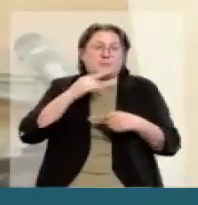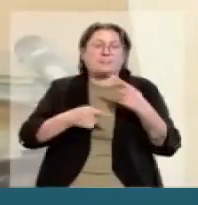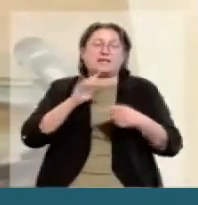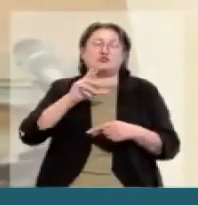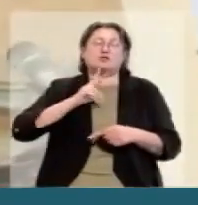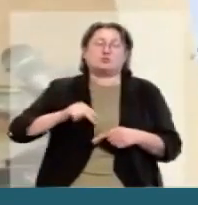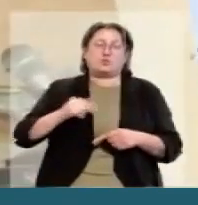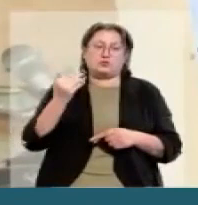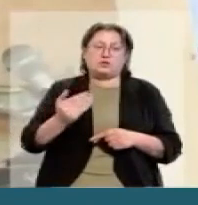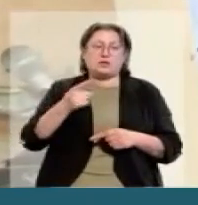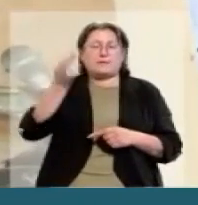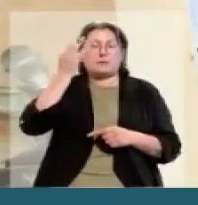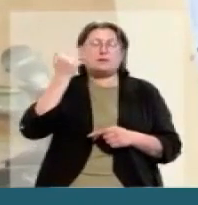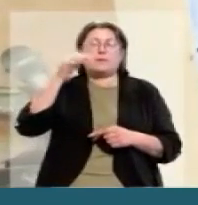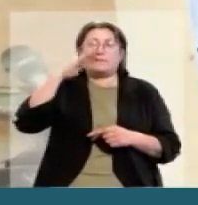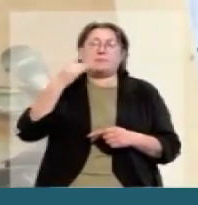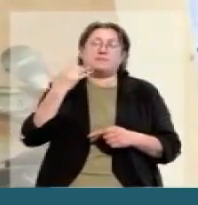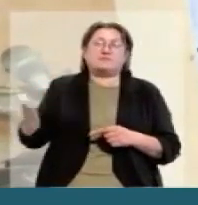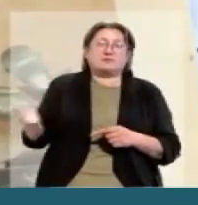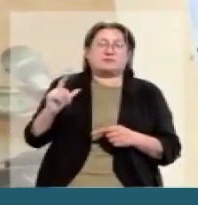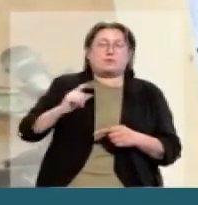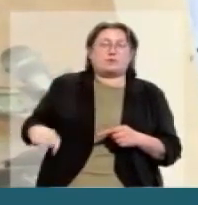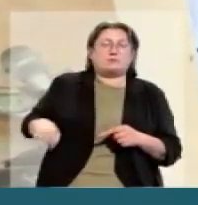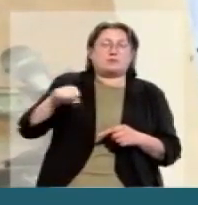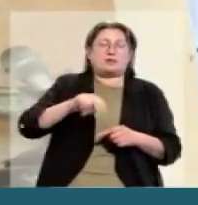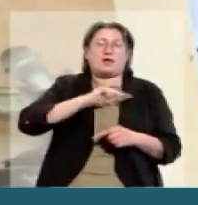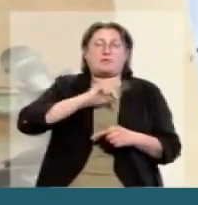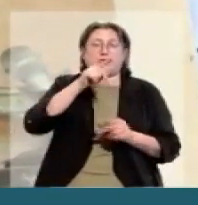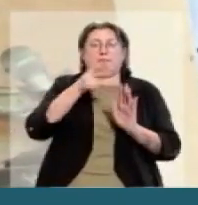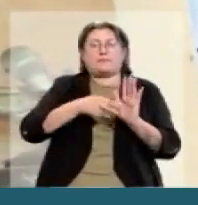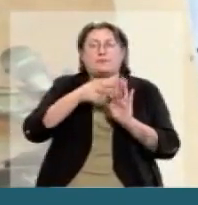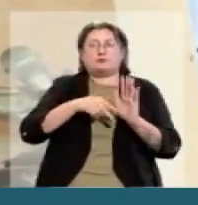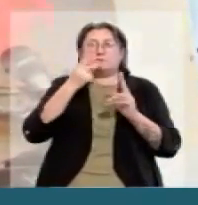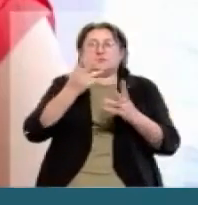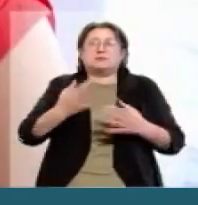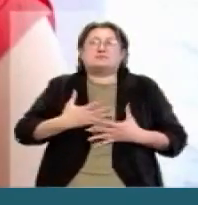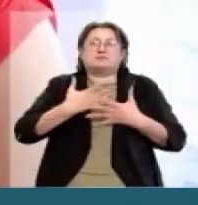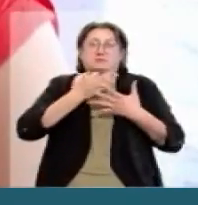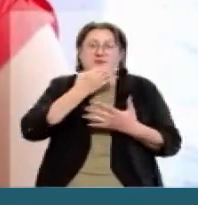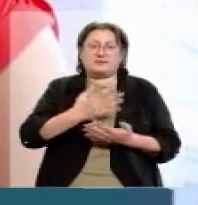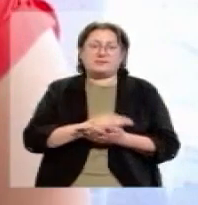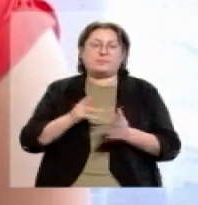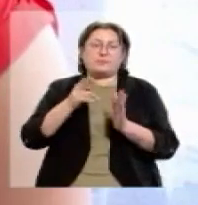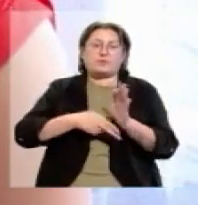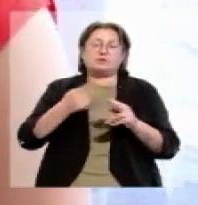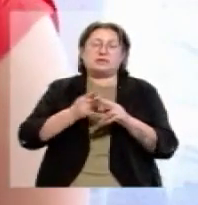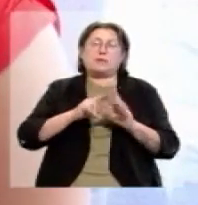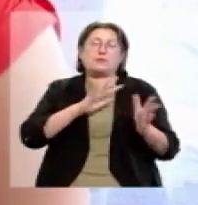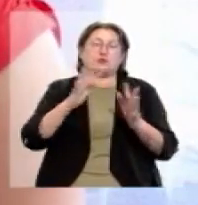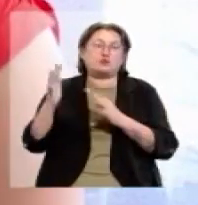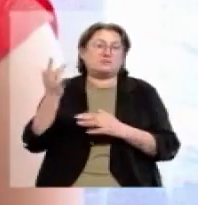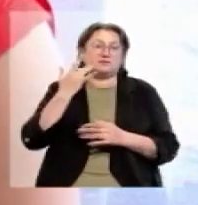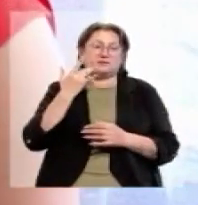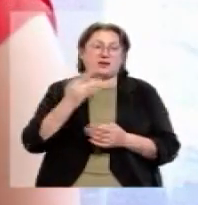и дочь Надежда. Она помнит, как папа брал ее на работу. Уже тогда поезда завораживали. Поезд – это, наверное, приключение